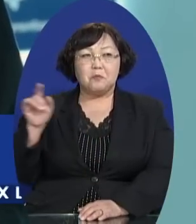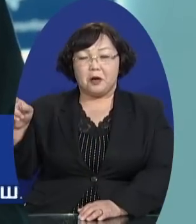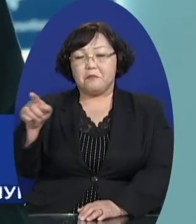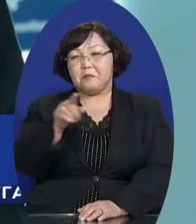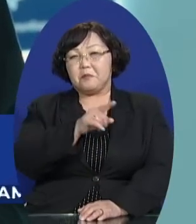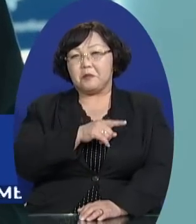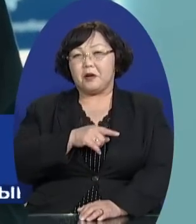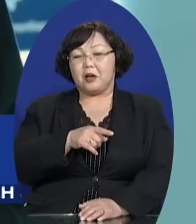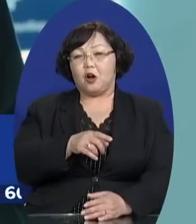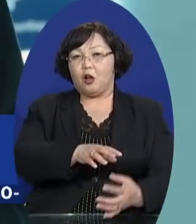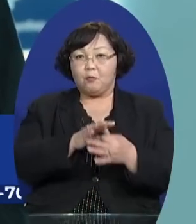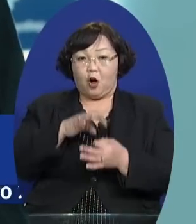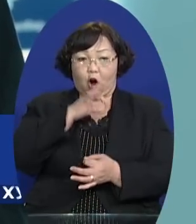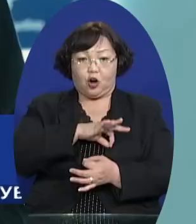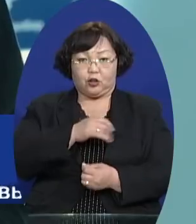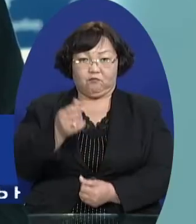Тийм болохоор одоо Монголын